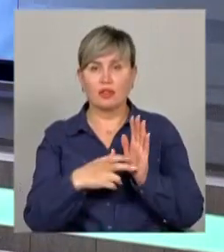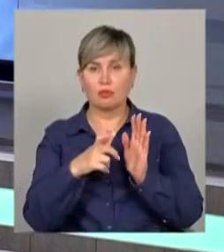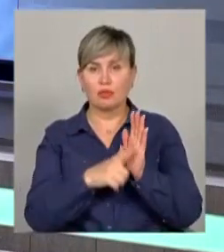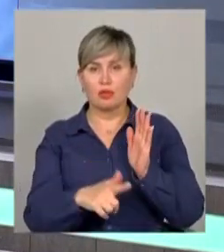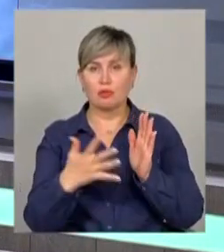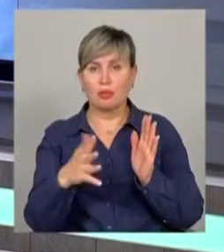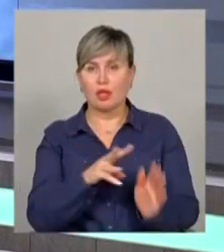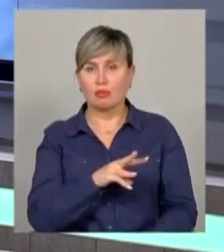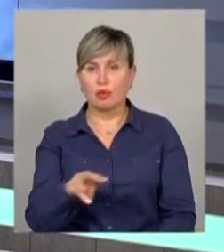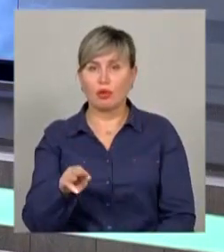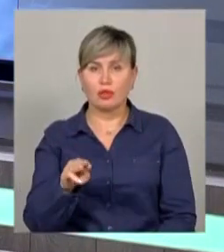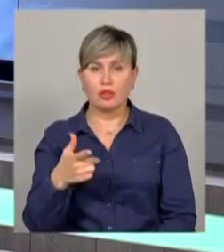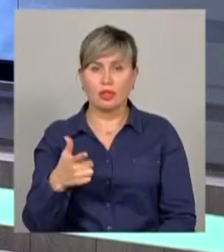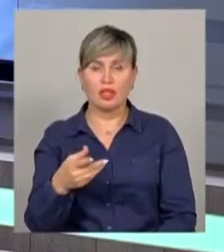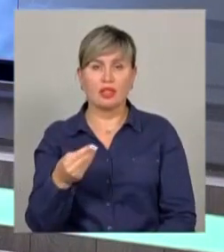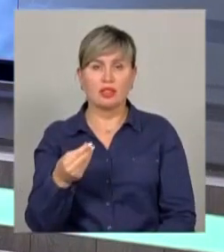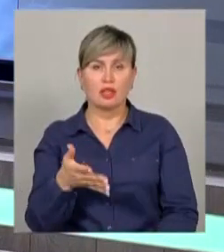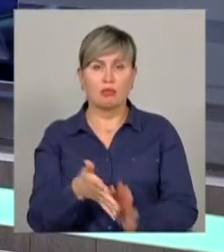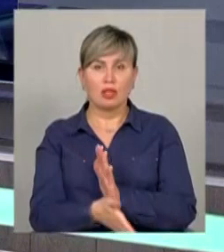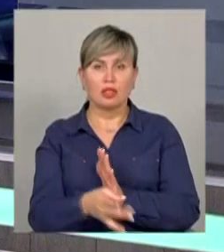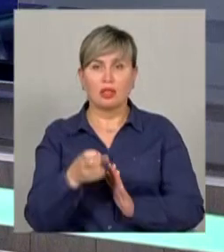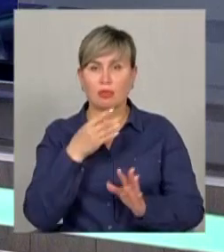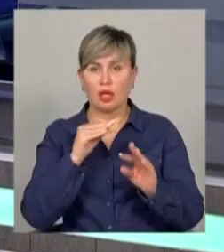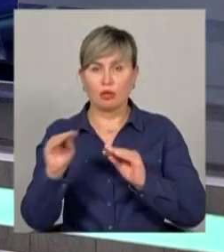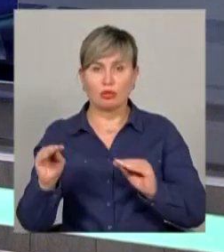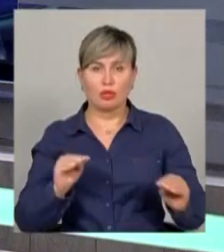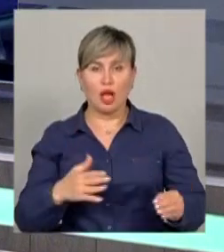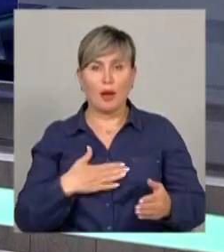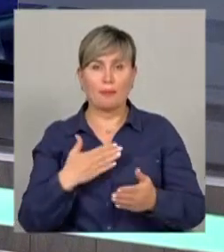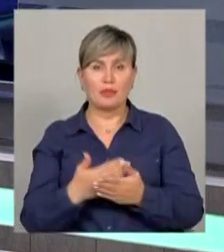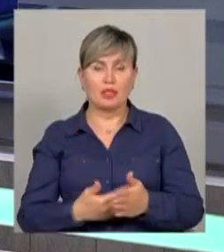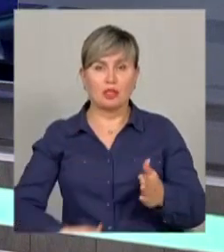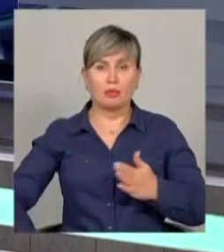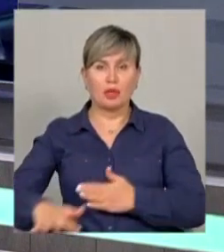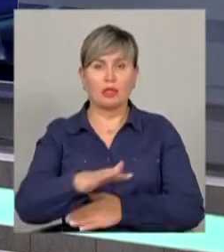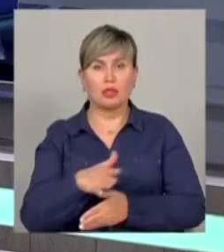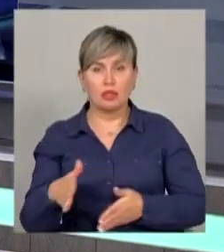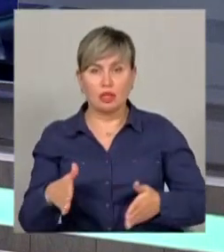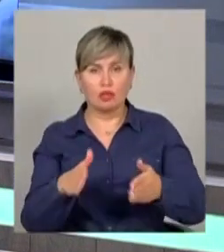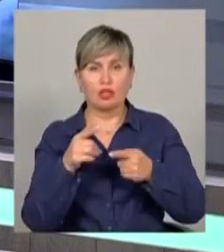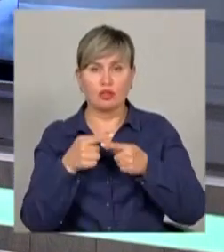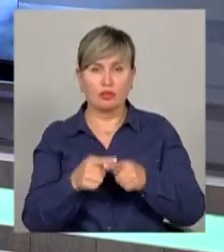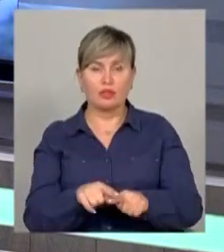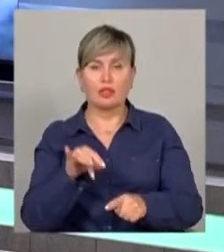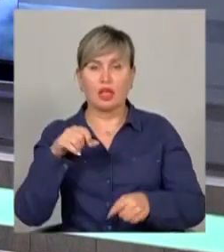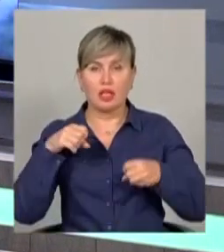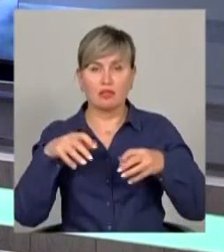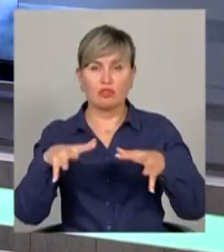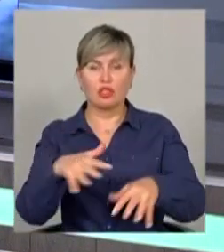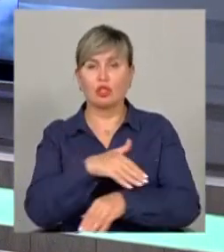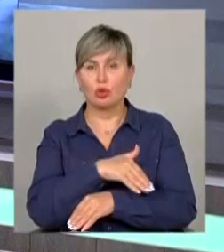875 миллионов тенге. Деньги потратят на благоустройство общественных пространств, дорожной инфраструктуры и освещение